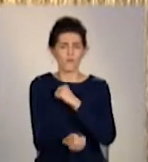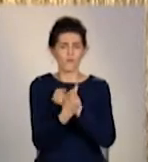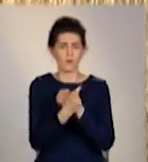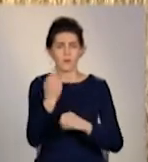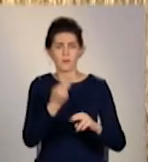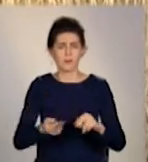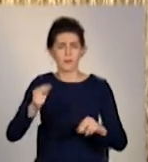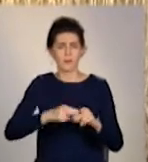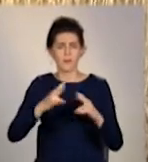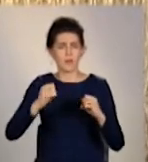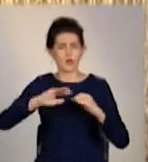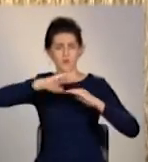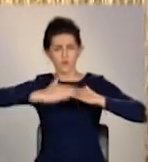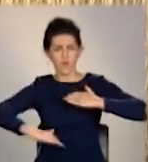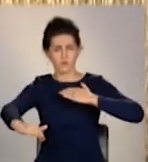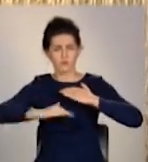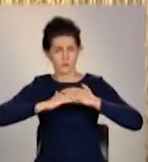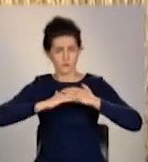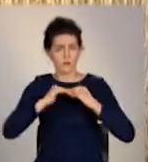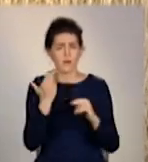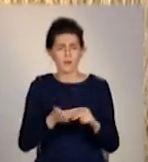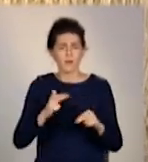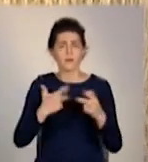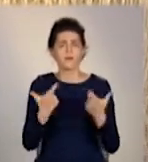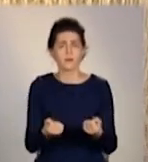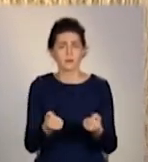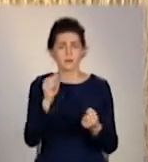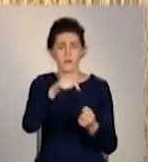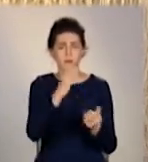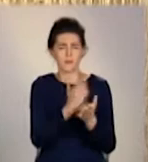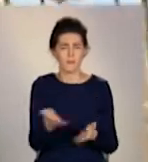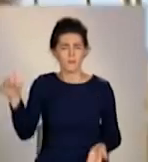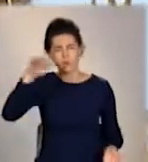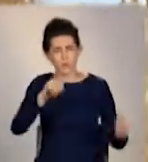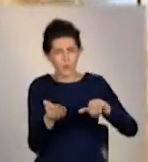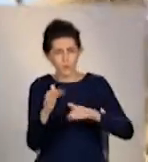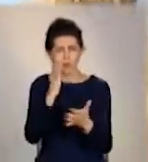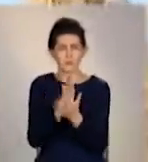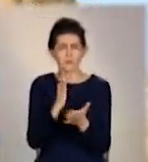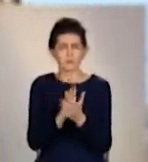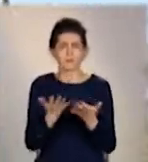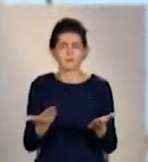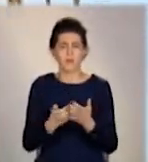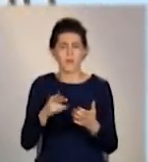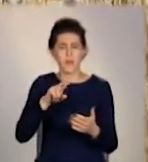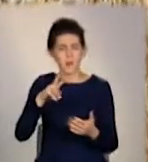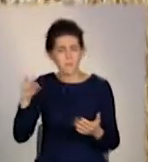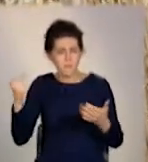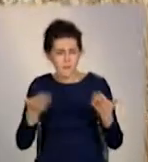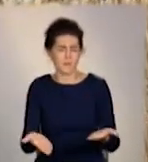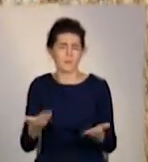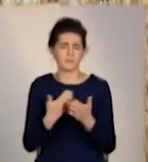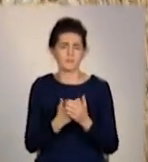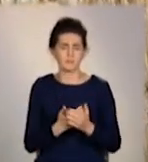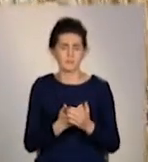на нерівній поверхності, там, де пагорби, там, де великі ями, там,